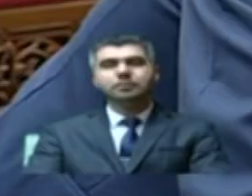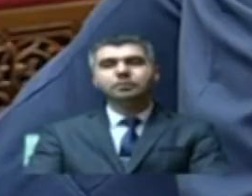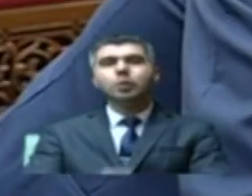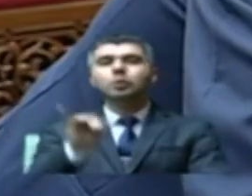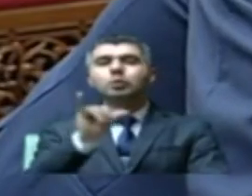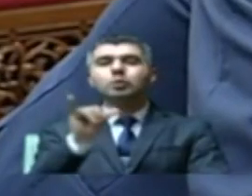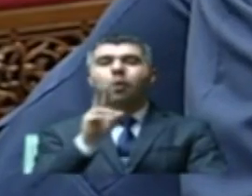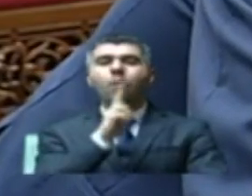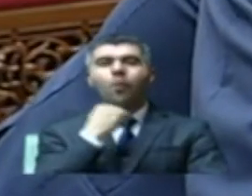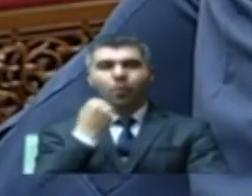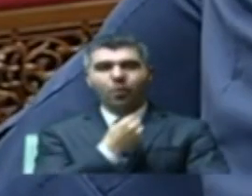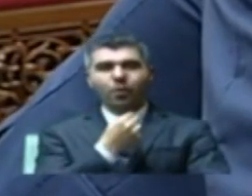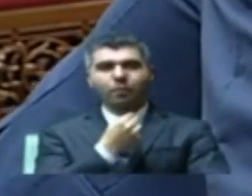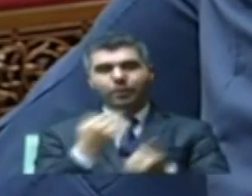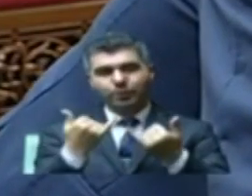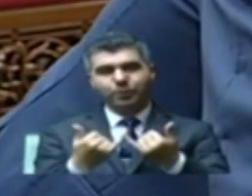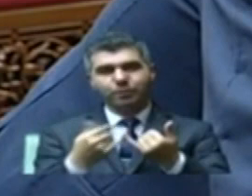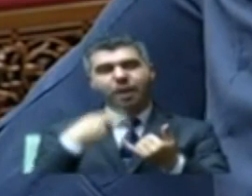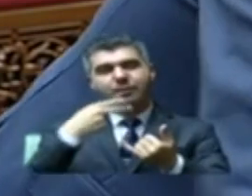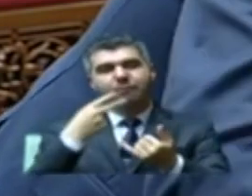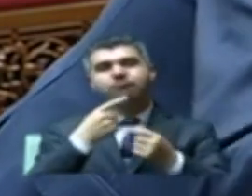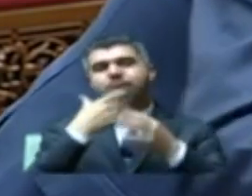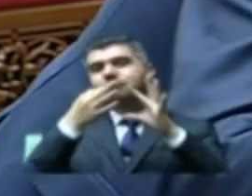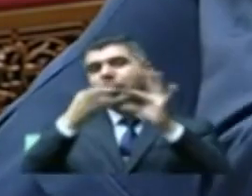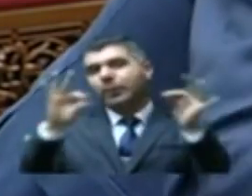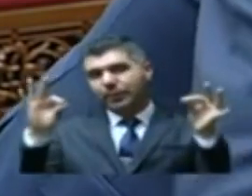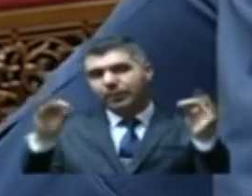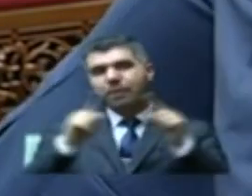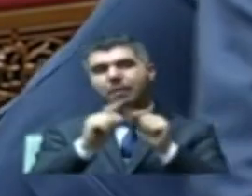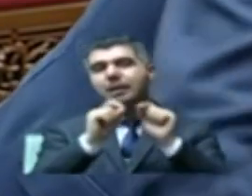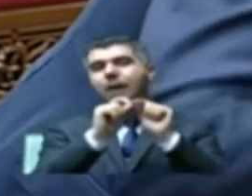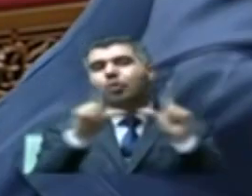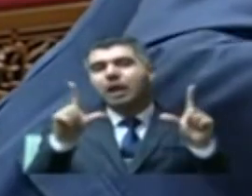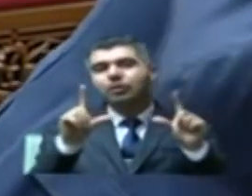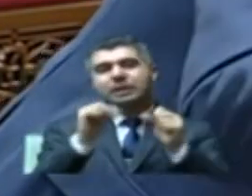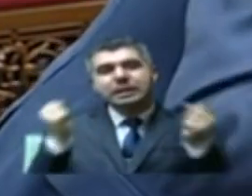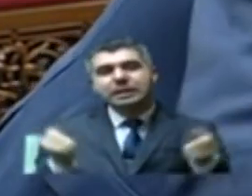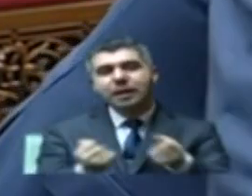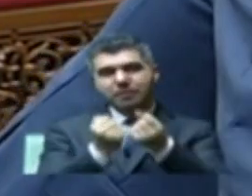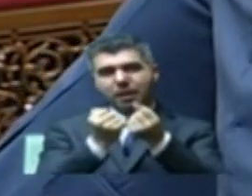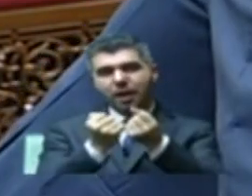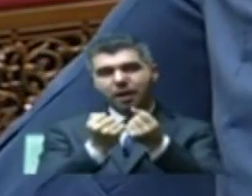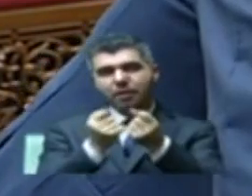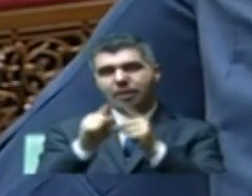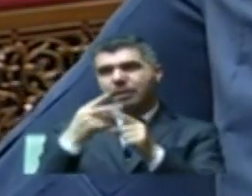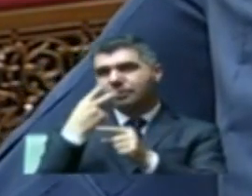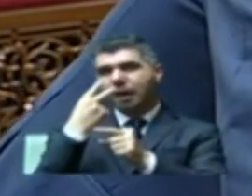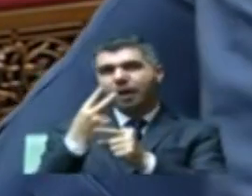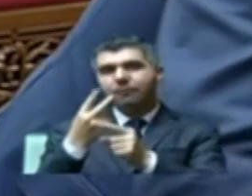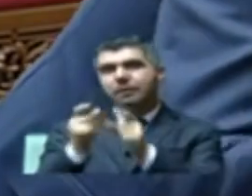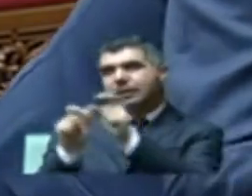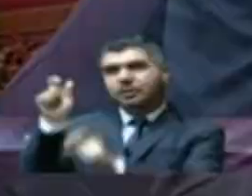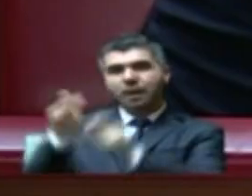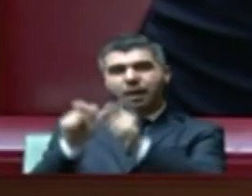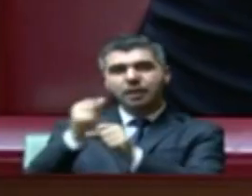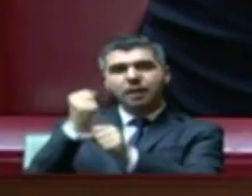واش الحكومة، حنا كنتكلموا في المغرب اليوم على نموذج جديد للتنمية، وتبارك الله الجالية ديالنا لا من ناحية العدد لا